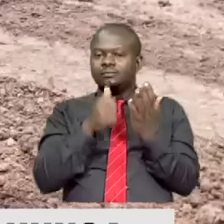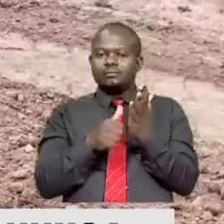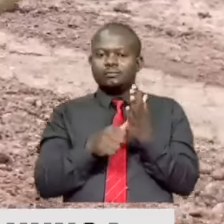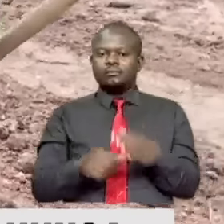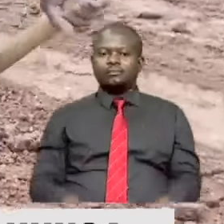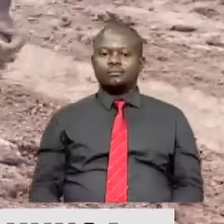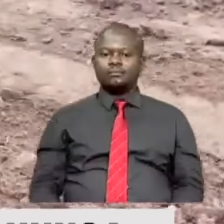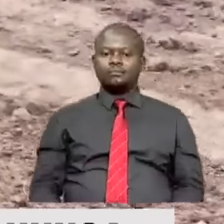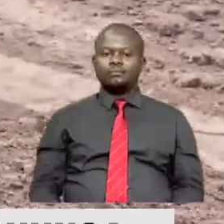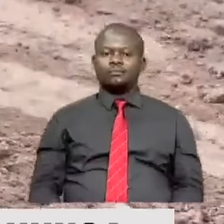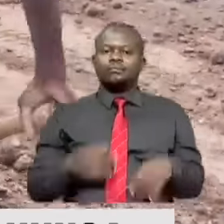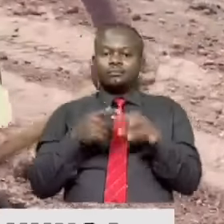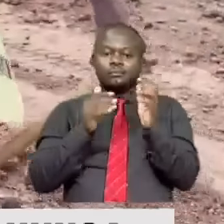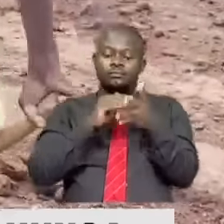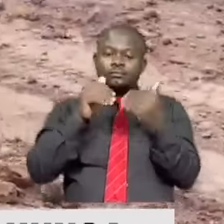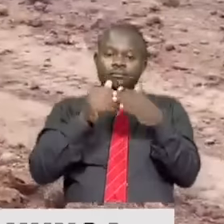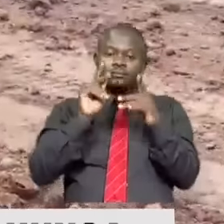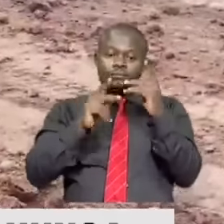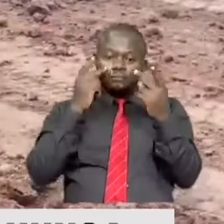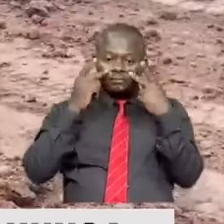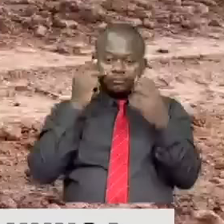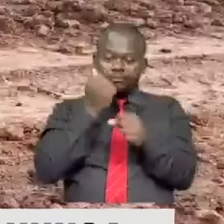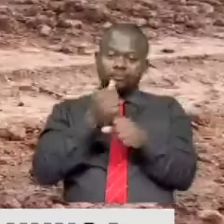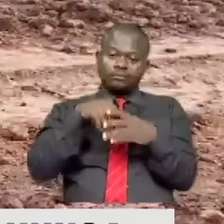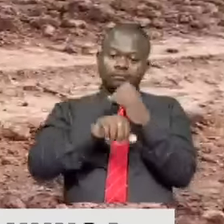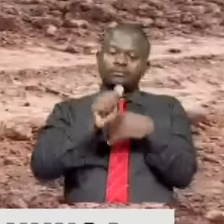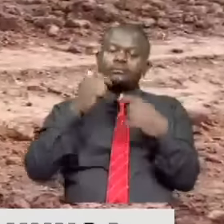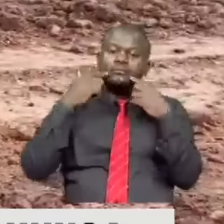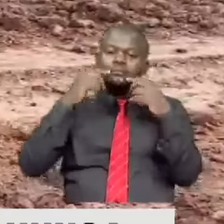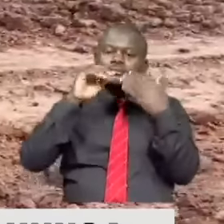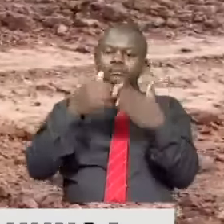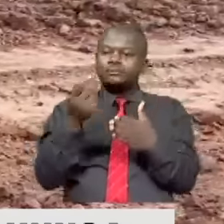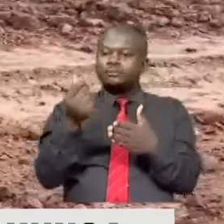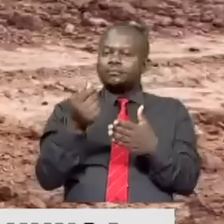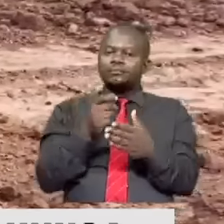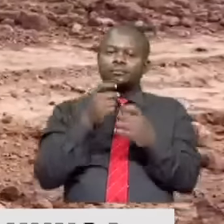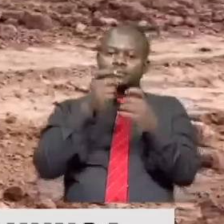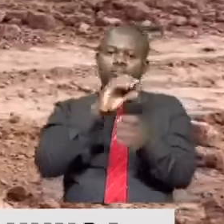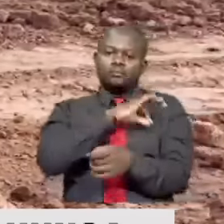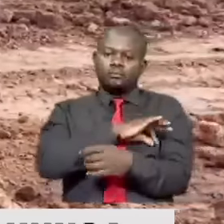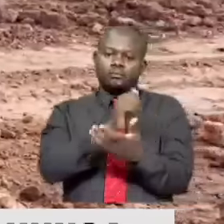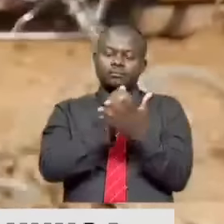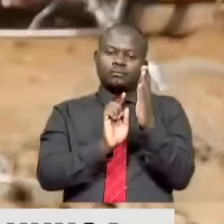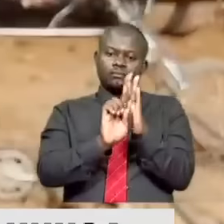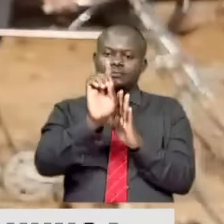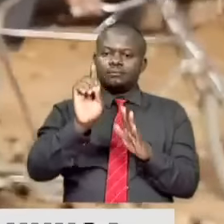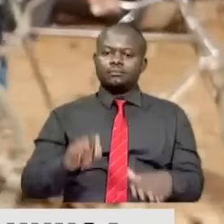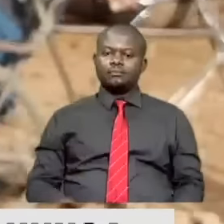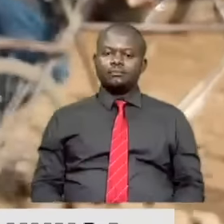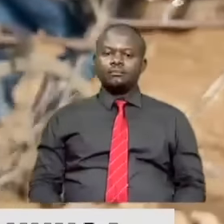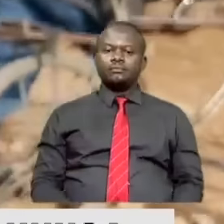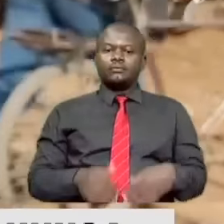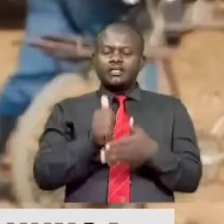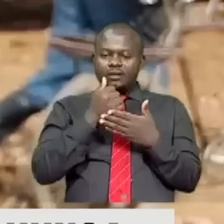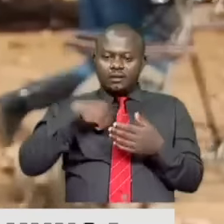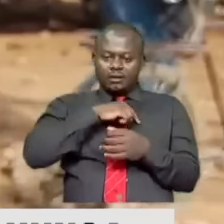giteganya ku rundi ruhande abaturage babonye akazi muri iyi mirimo baravuga ko amafaranga bahembwa abafasha kwiteza imbere byaramfashije